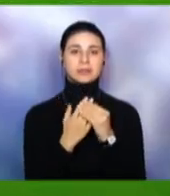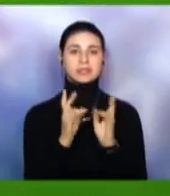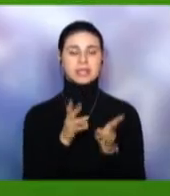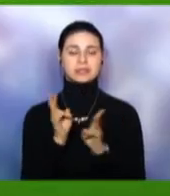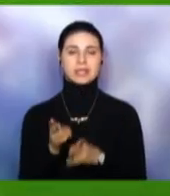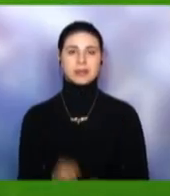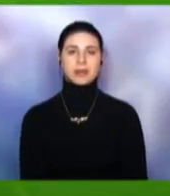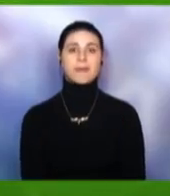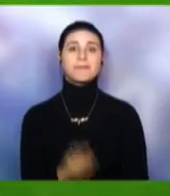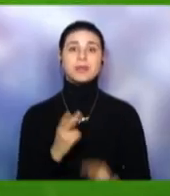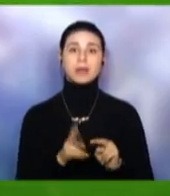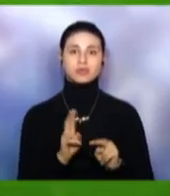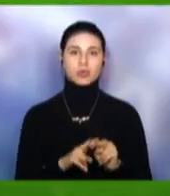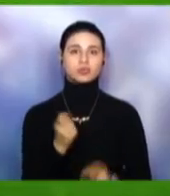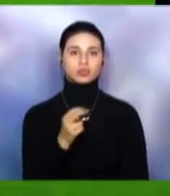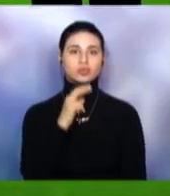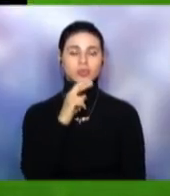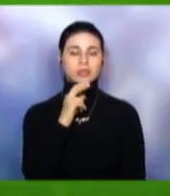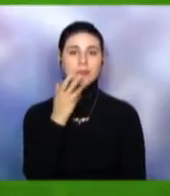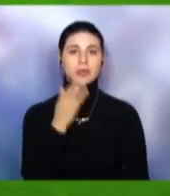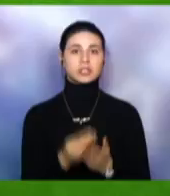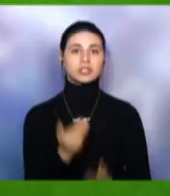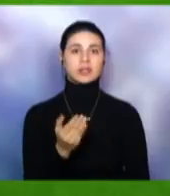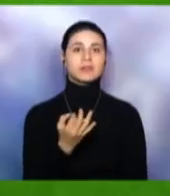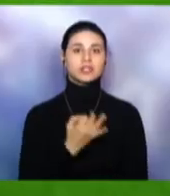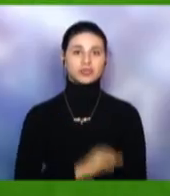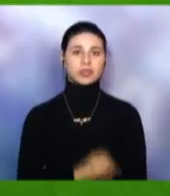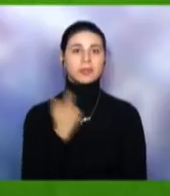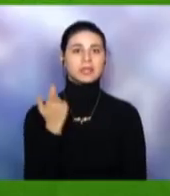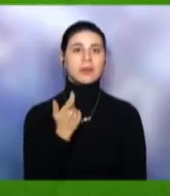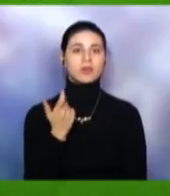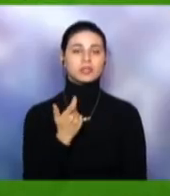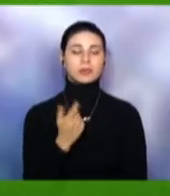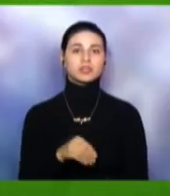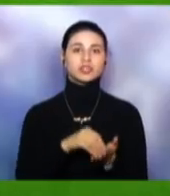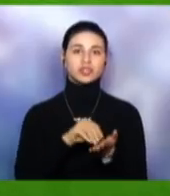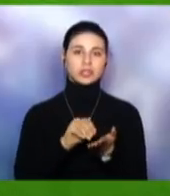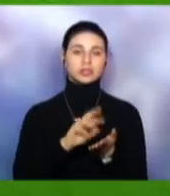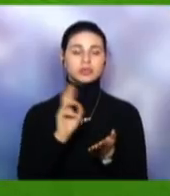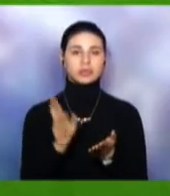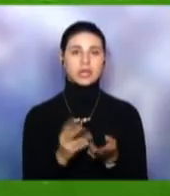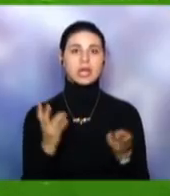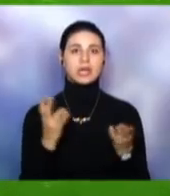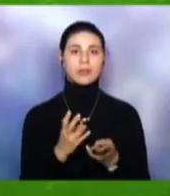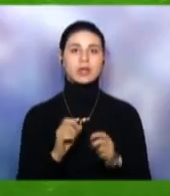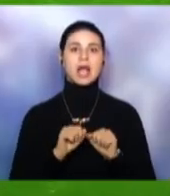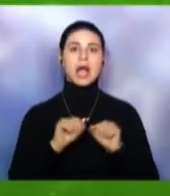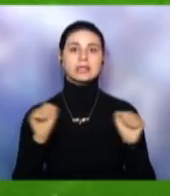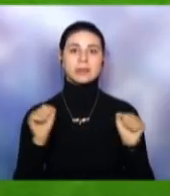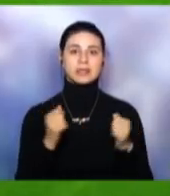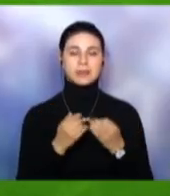დაზიანება. ამიტომ არ დაუშვათ, რომ თქვენმა შვილებმა დამოუკიდებლად შეიძინონ და გამოიყენონ